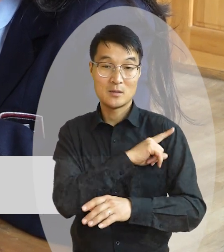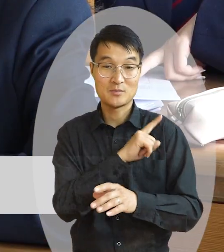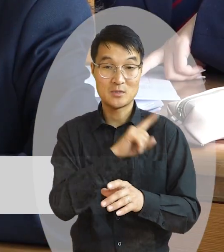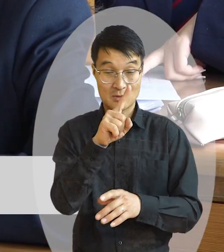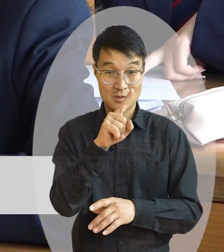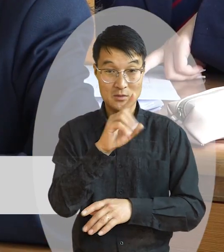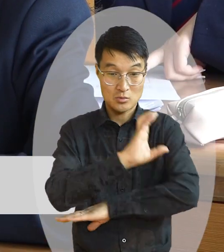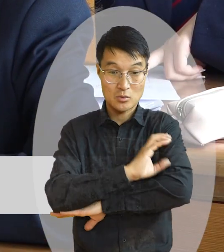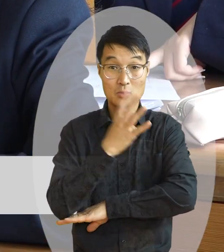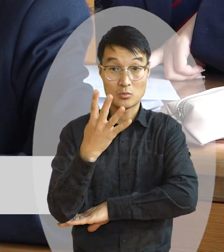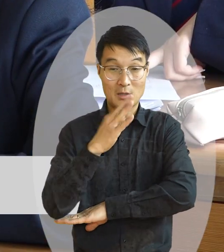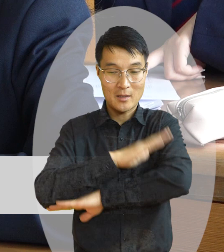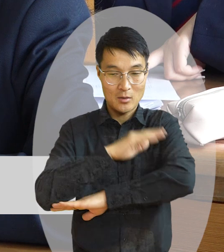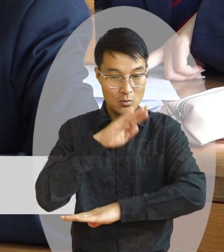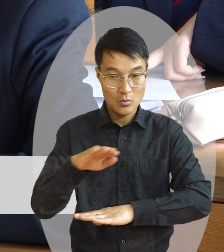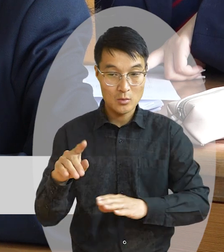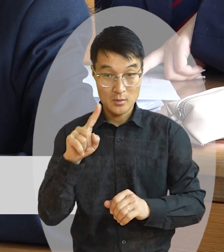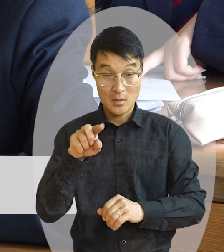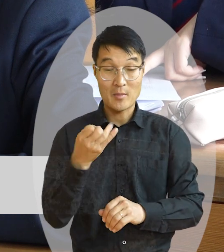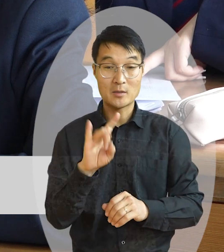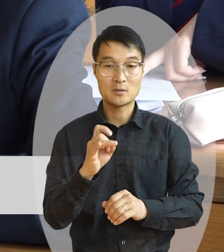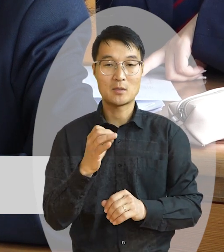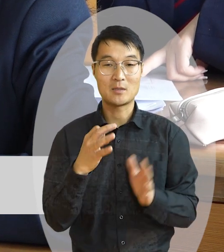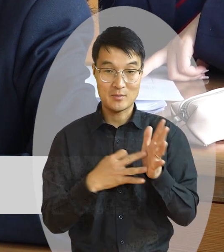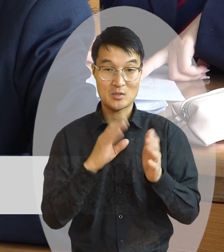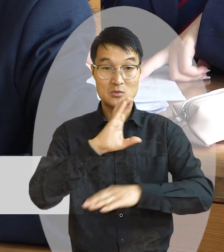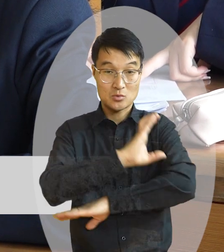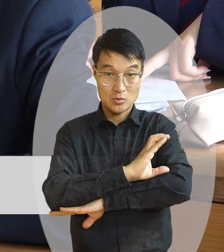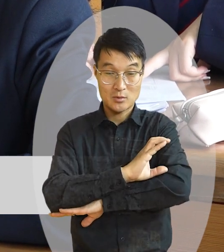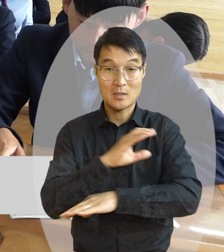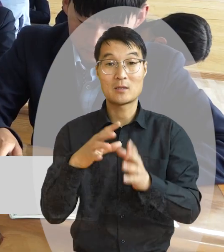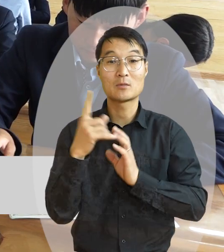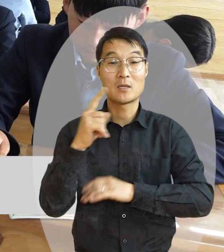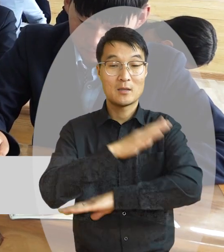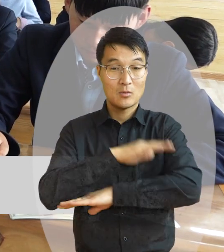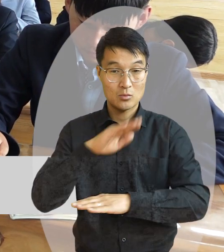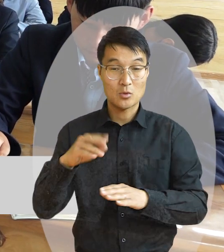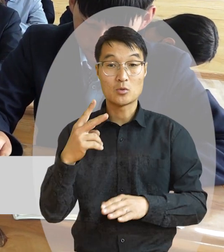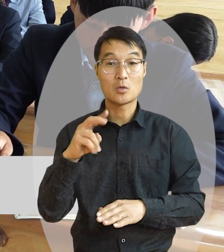санд одоогоор 700 орчим ном зохиолыг уншдаг, сонсдог, үздэг хэлбрээр оруулаад байна.